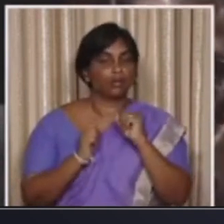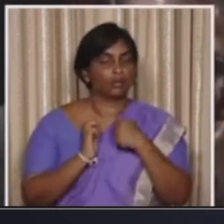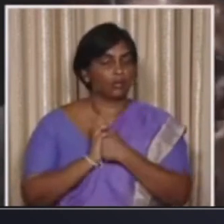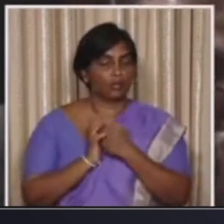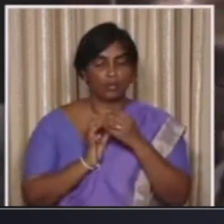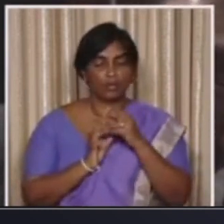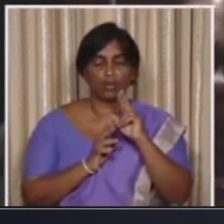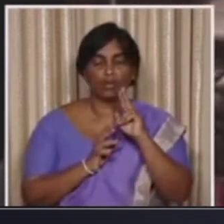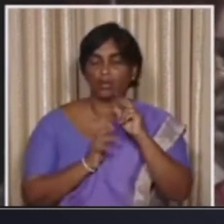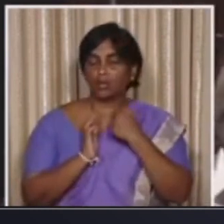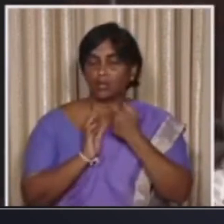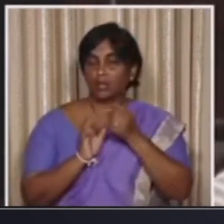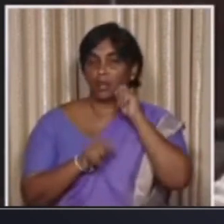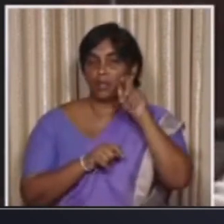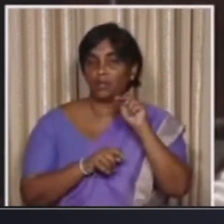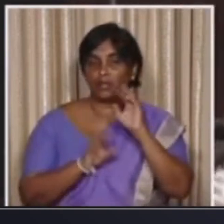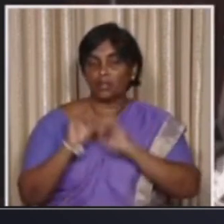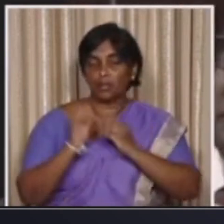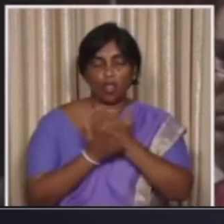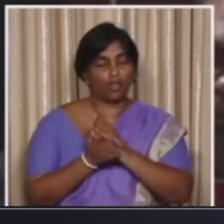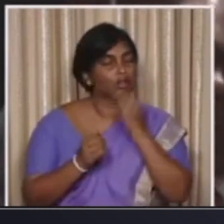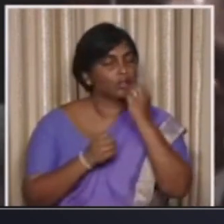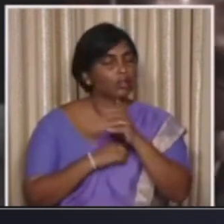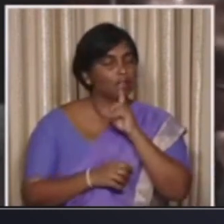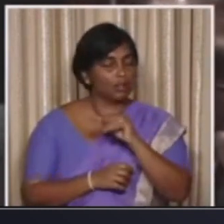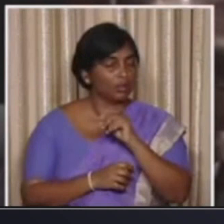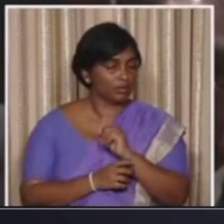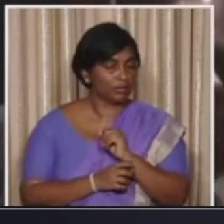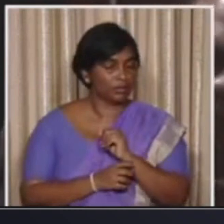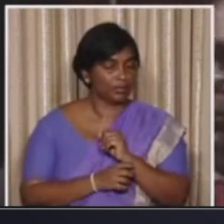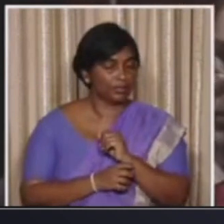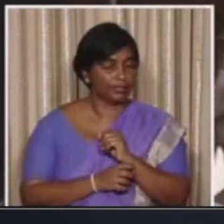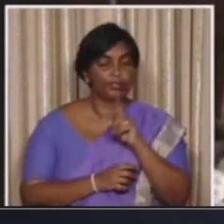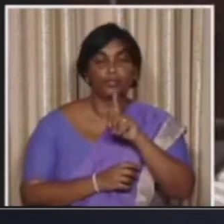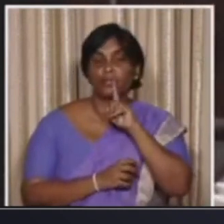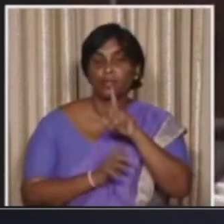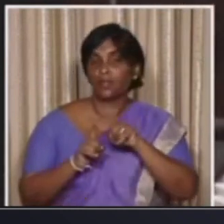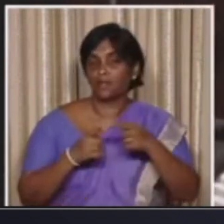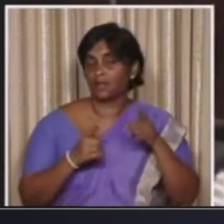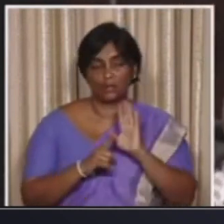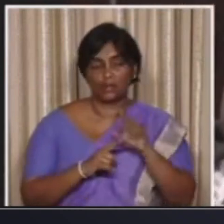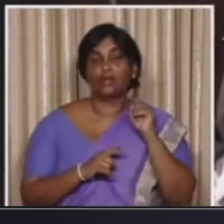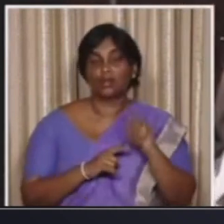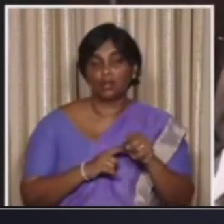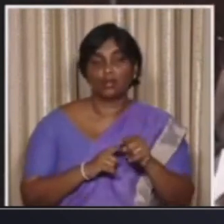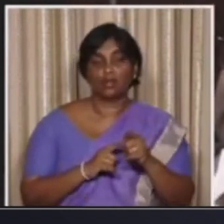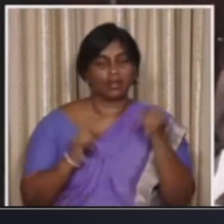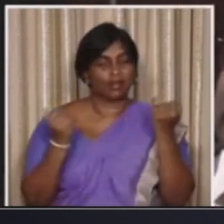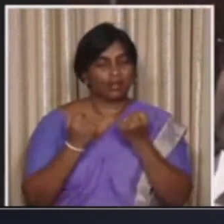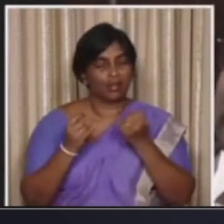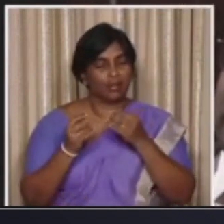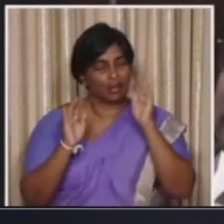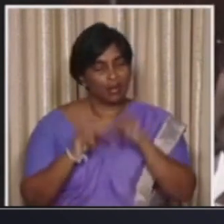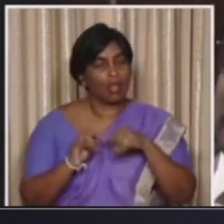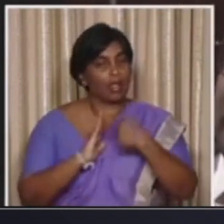සභාව 20%කින් මහජනතාවට දෙනවා කියලා කොටස් අයිතිය කියන්නේ ගරු සභාපතිතුමනි කියන්නේ වෙන මොනවත් නෙවෙයි මේක කුණුකොල්ලට